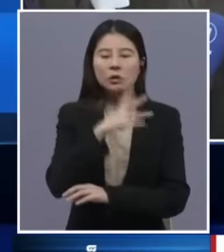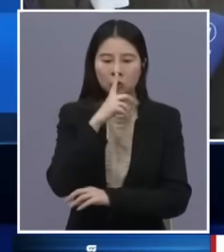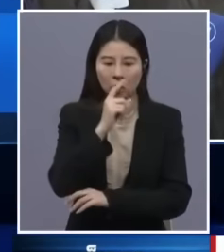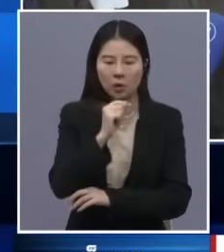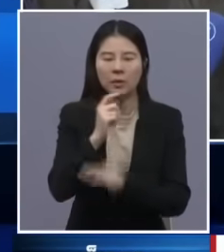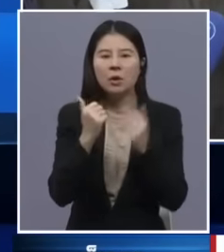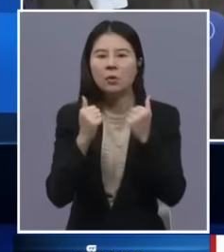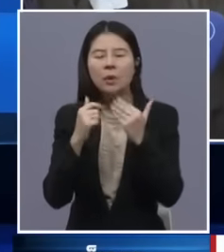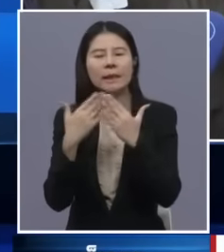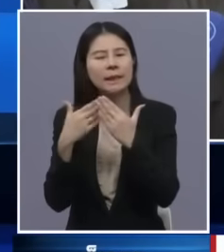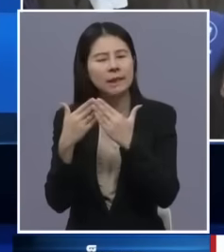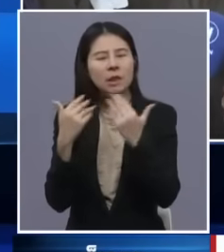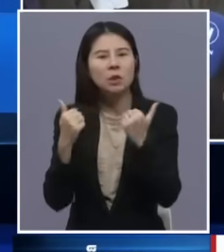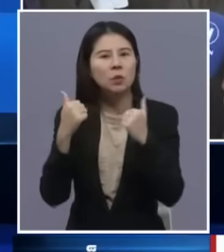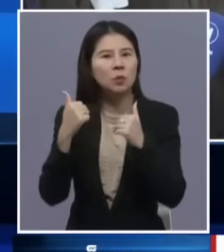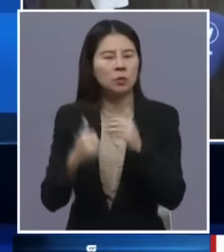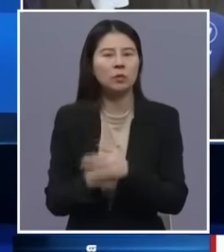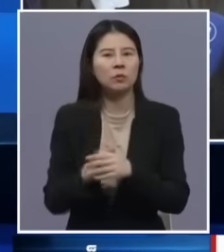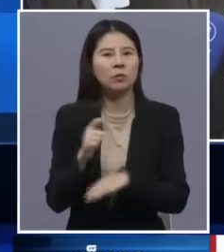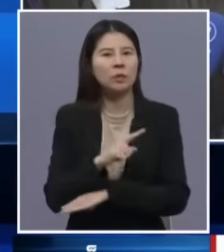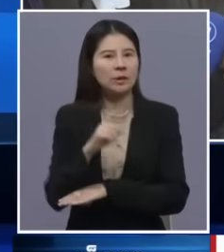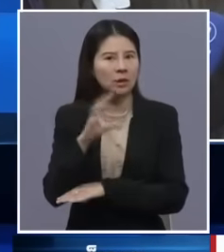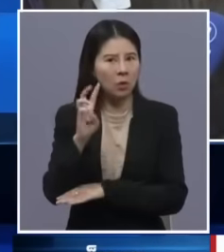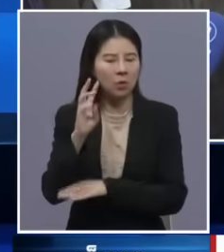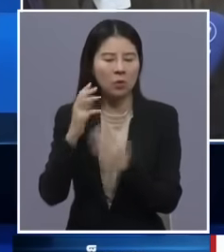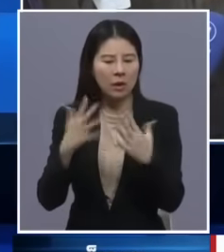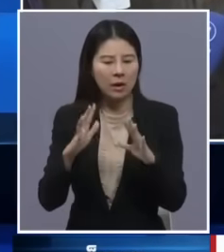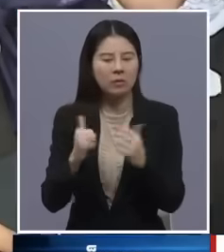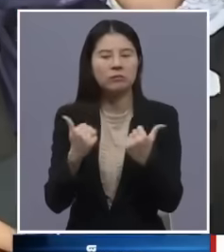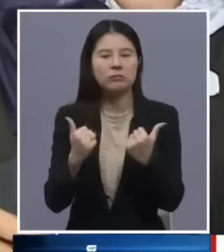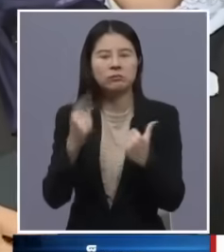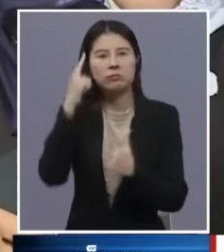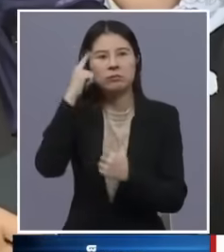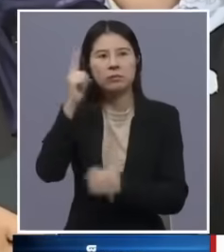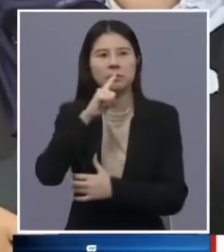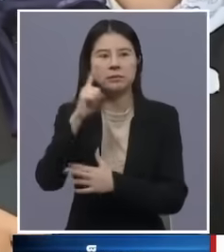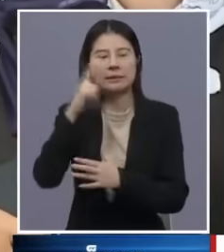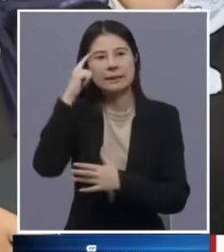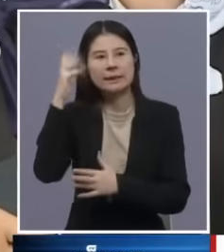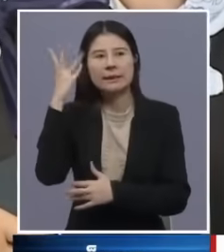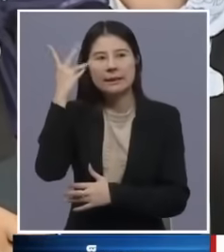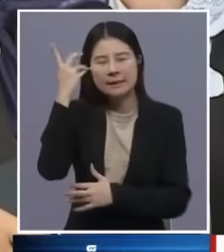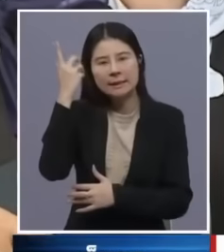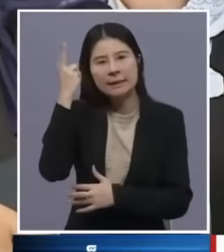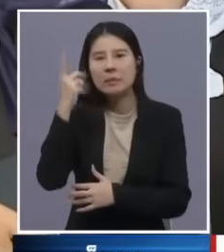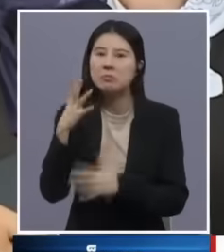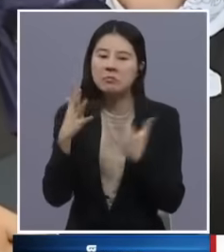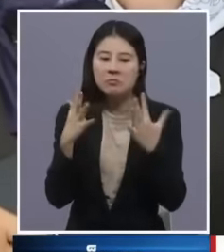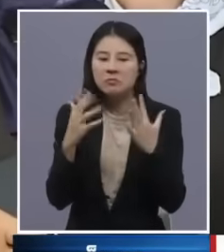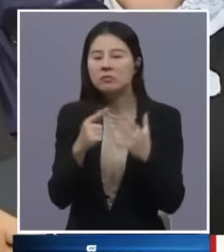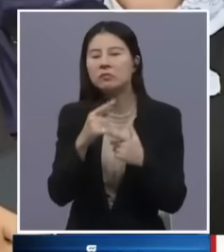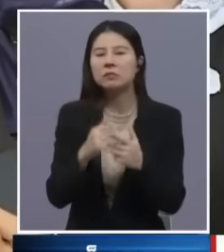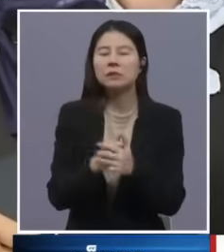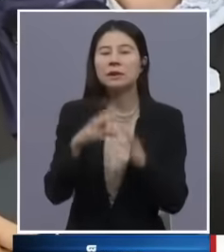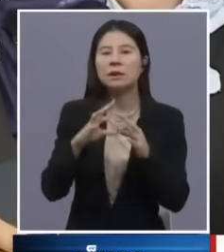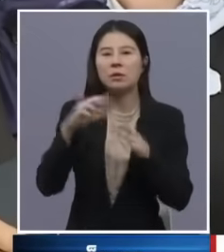ก็ยังไม่มีสิ่งที่เกิดขึ้นตามกระแสข่าว คุณอุ๊งอิ๊งเลยบอกว่าส่วนตัวก็ไม่ได้กังวลใจในเรื่องนี้นะคะว่าจะมีการหยิบยกเรื่